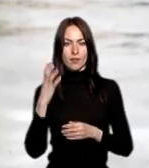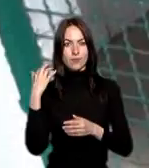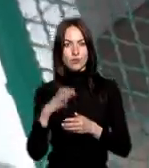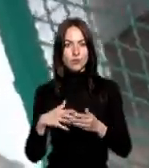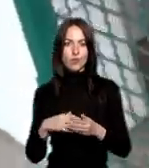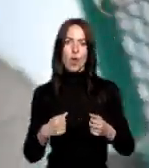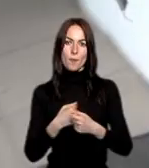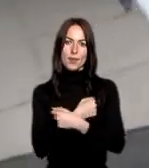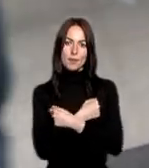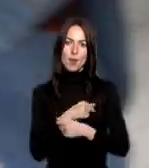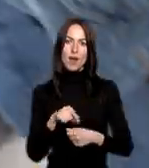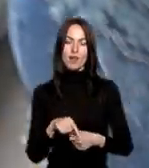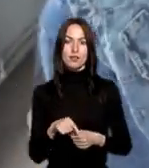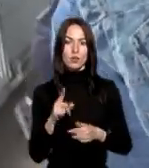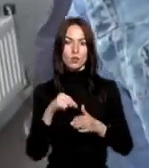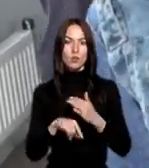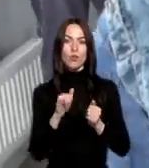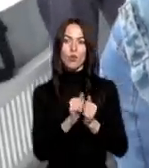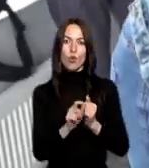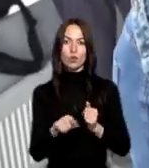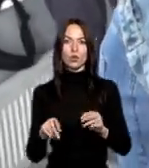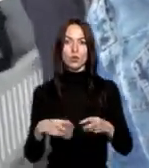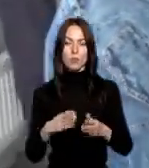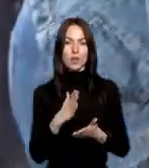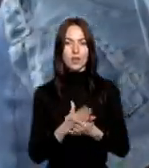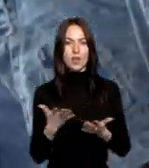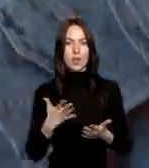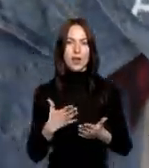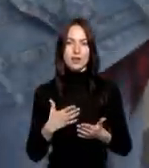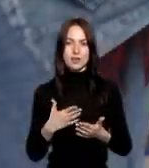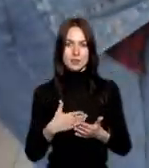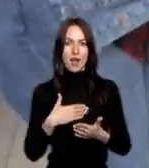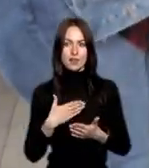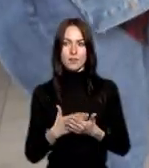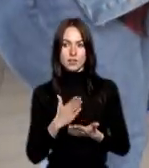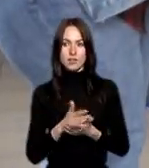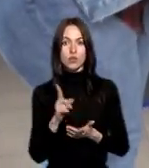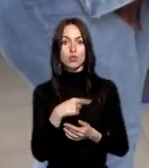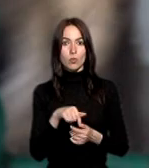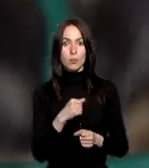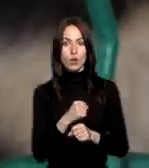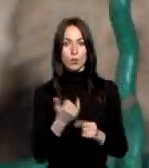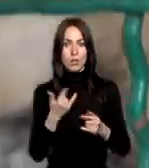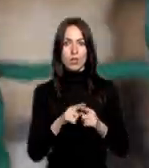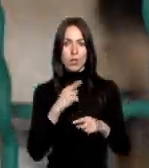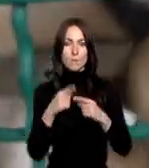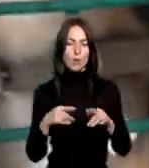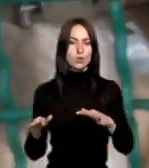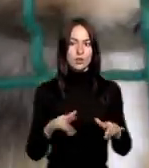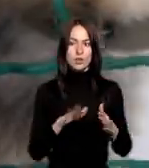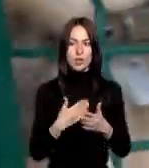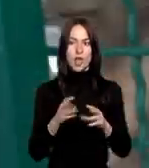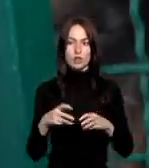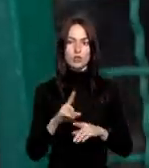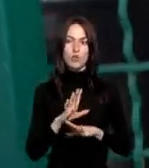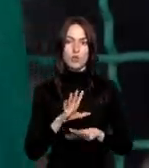обіймати, соціалізувати їх. Тобто у кожного собаки є яка-небудь активність. Те, що ми робимо зараз, це постійний рух для собак, щоб не